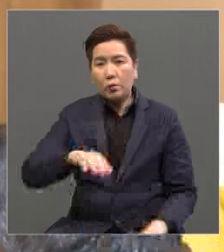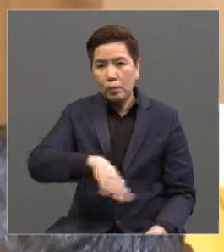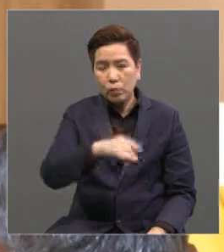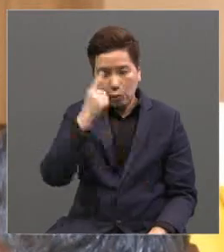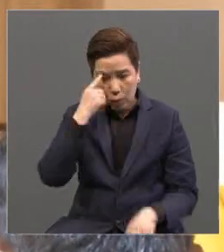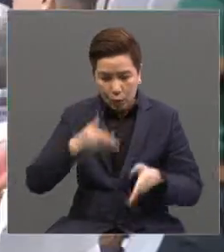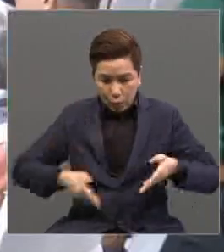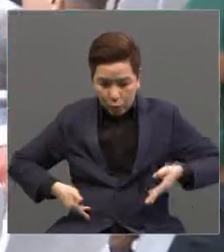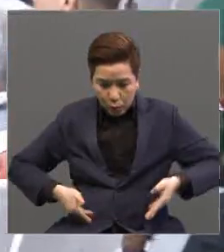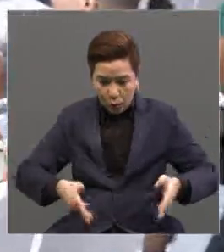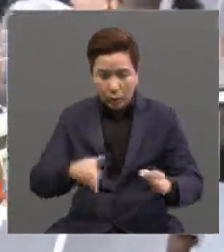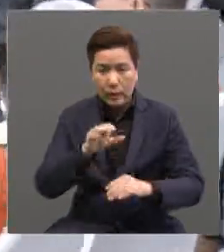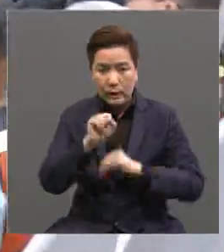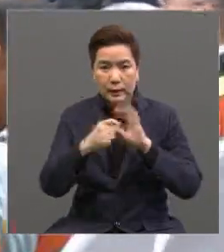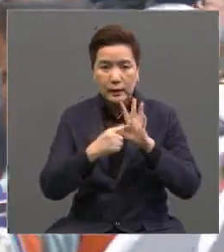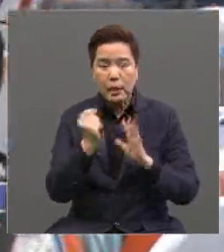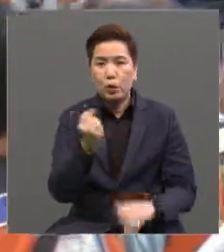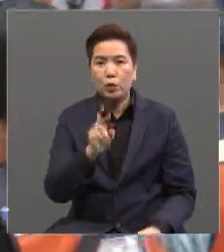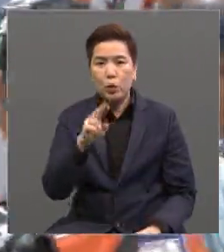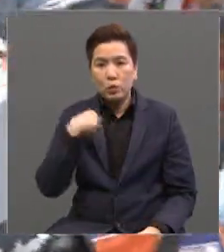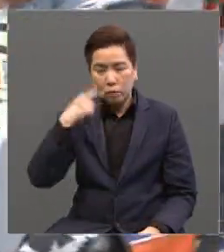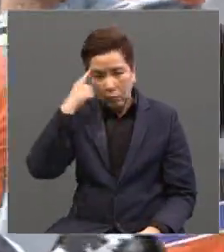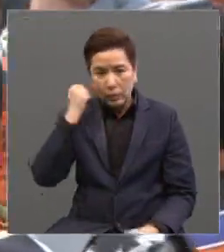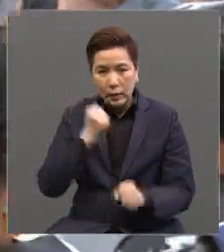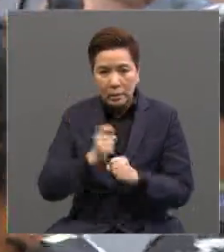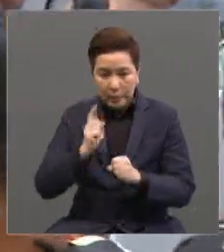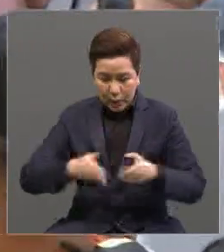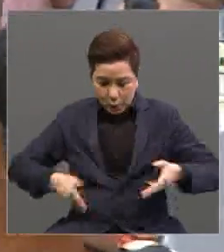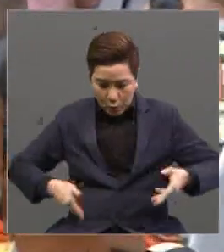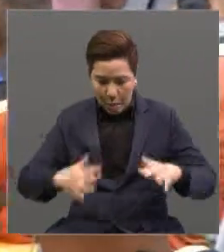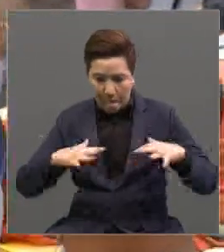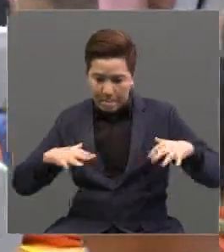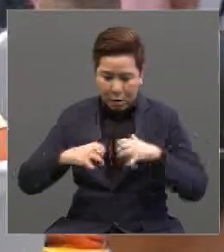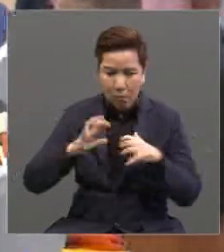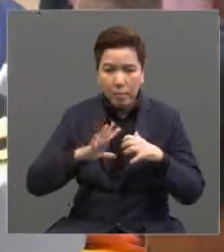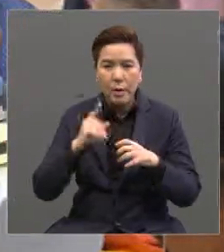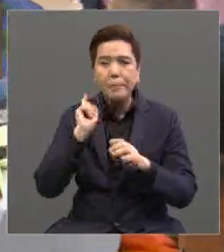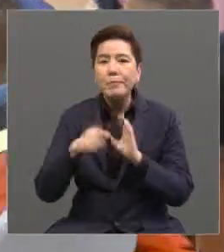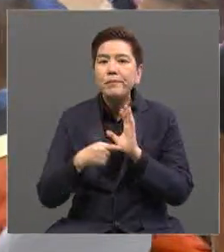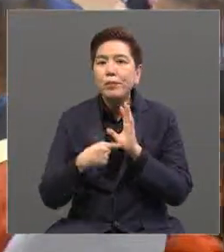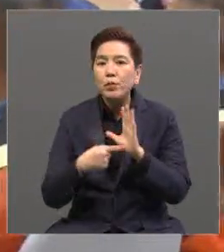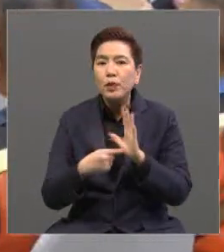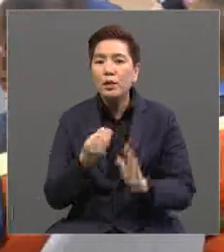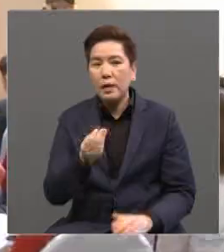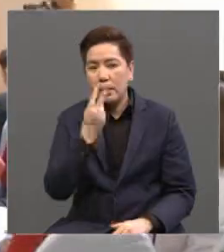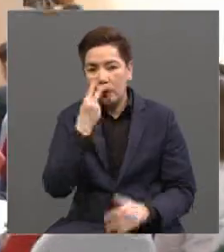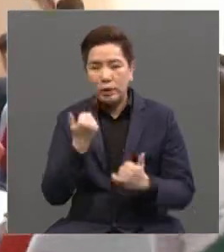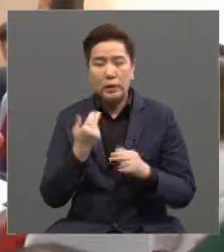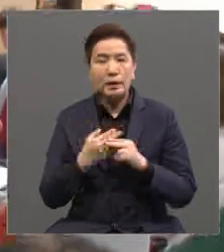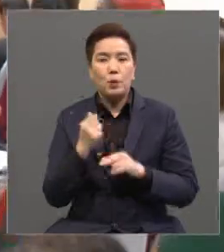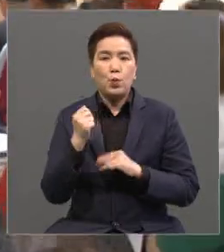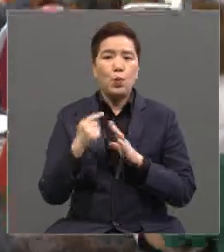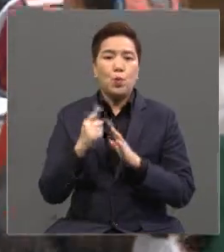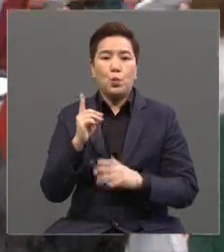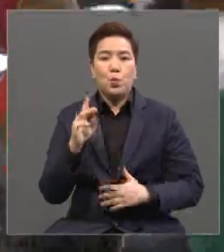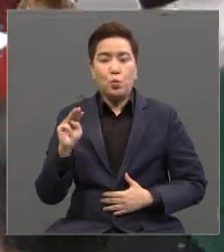นที่ใช้ถนนสาทรเนี่ยเข้ามามีส่วนร่วมในการพัฒนาให้เป็นถนนปลอดอุบัติเหตุต้นแบบด้วยนะคะโดยนายอุดมห